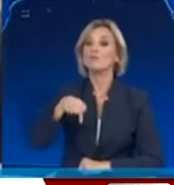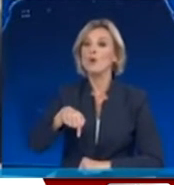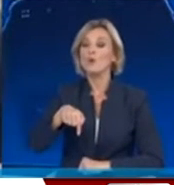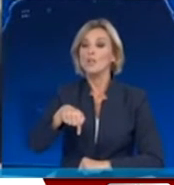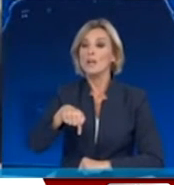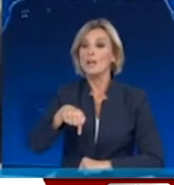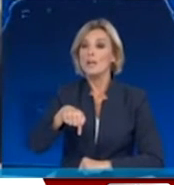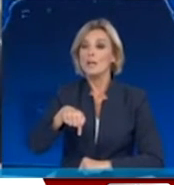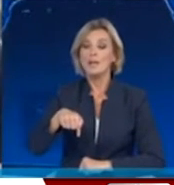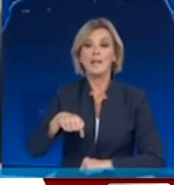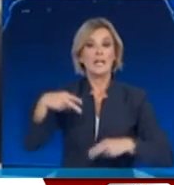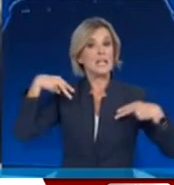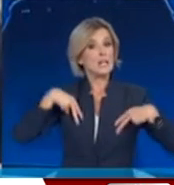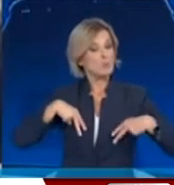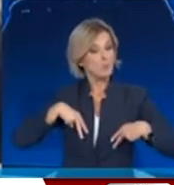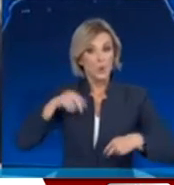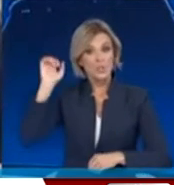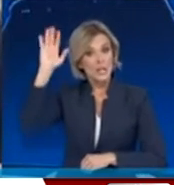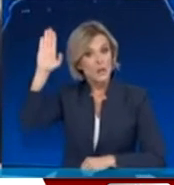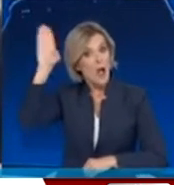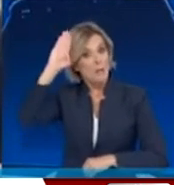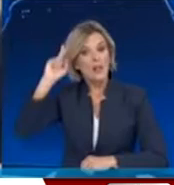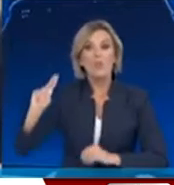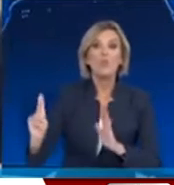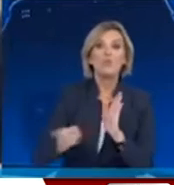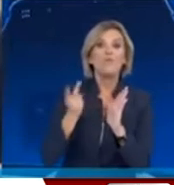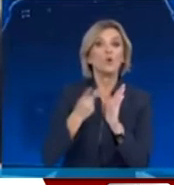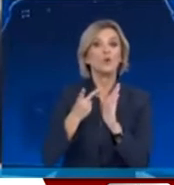της Αμερικής ήρθε δύο φορές μέσα σε αυτό το σύντομο χρόνο.